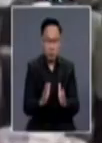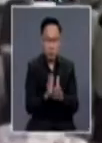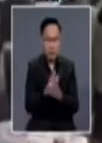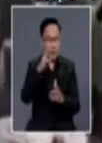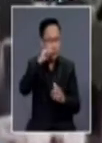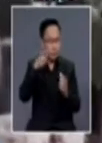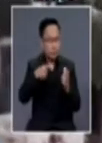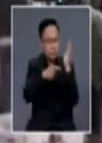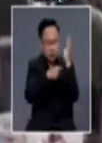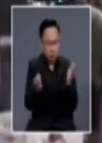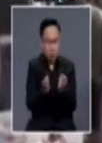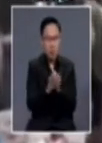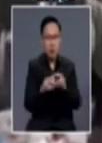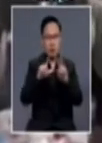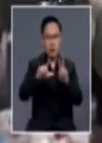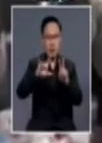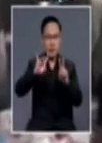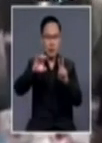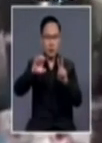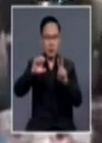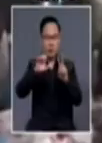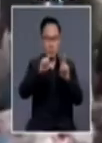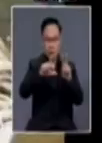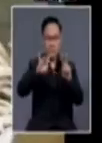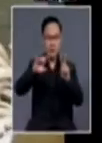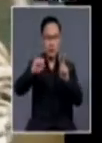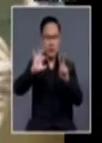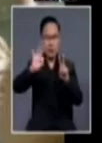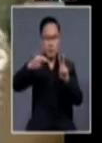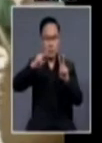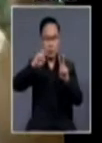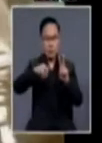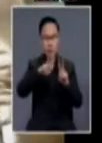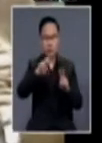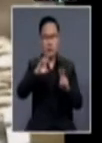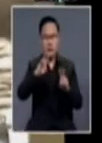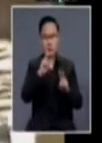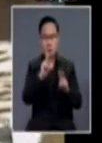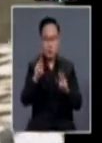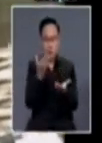2,892,207 กิโลกรัมคิดเป็นมูลค่า